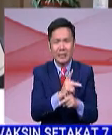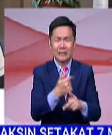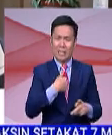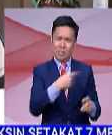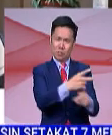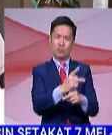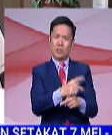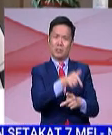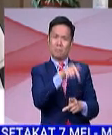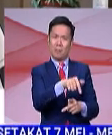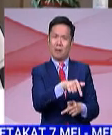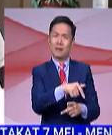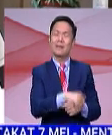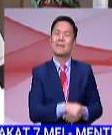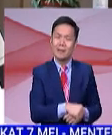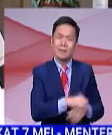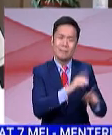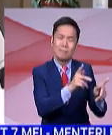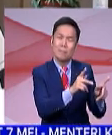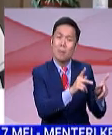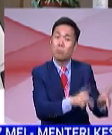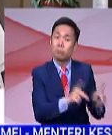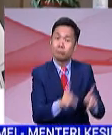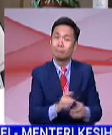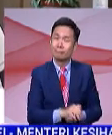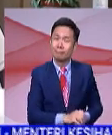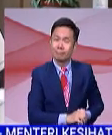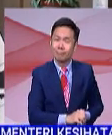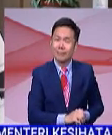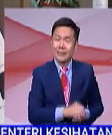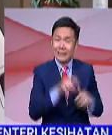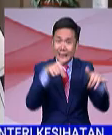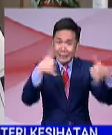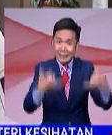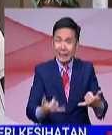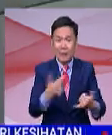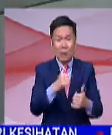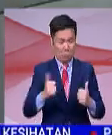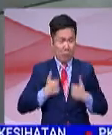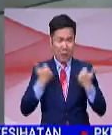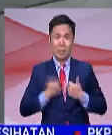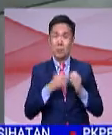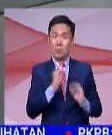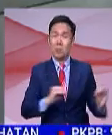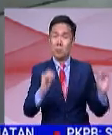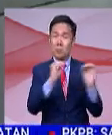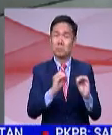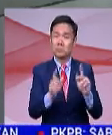dia kat sini kat USIM. Jadi kalau saya tinggal dia kat raya ni tak ada orang jaga dia.